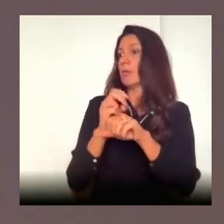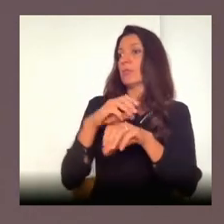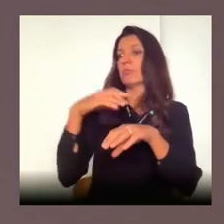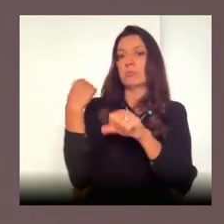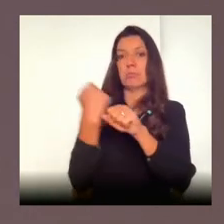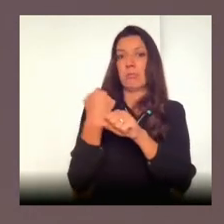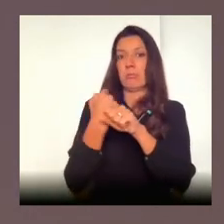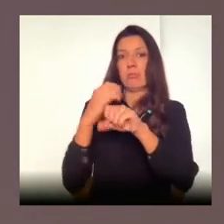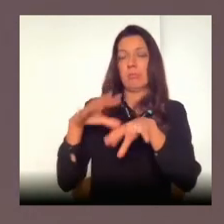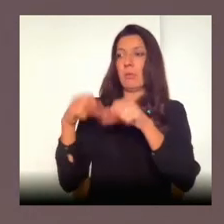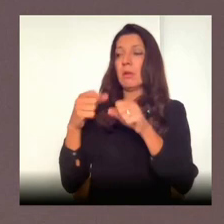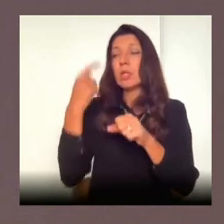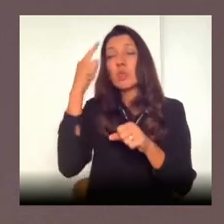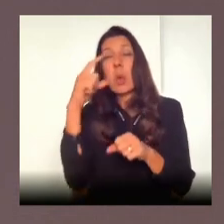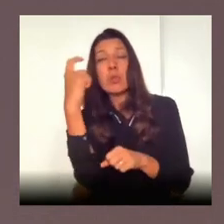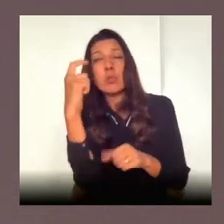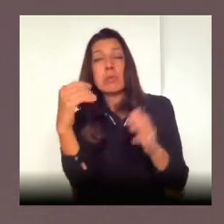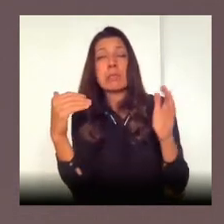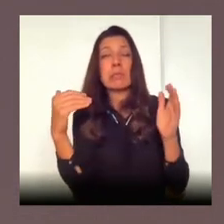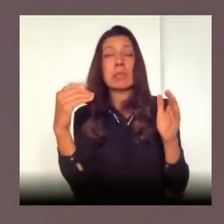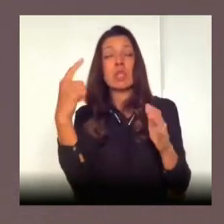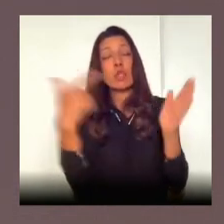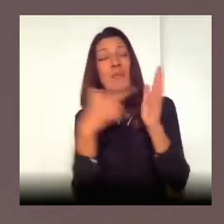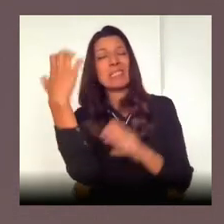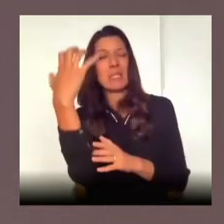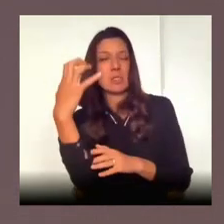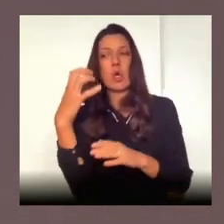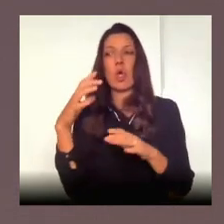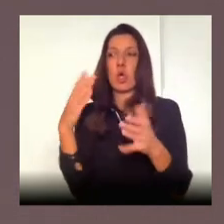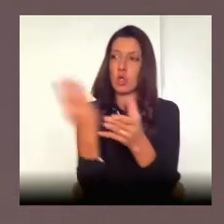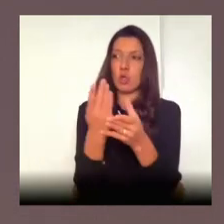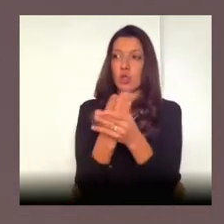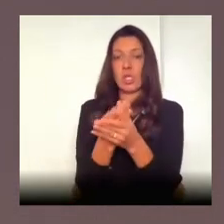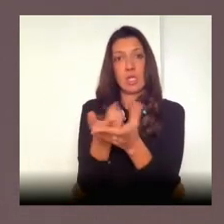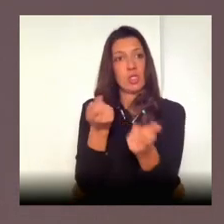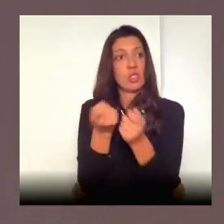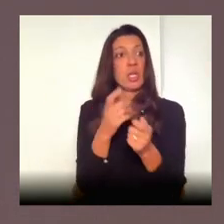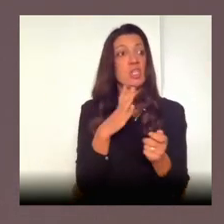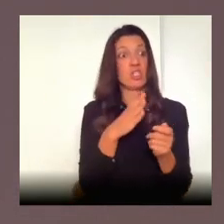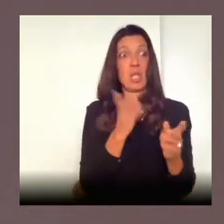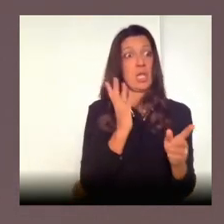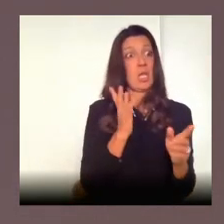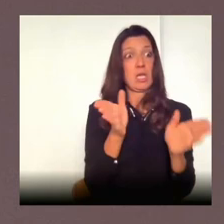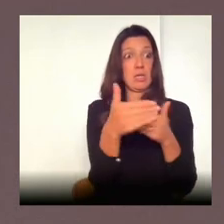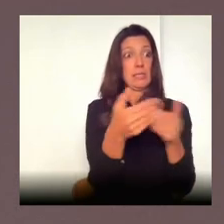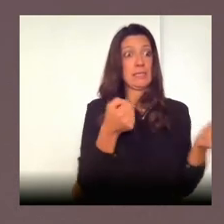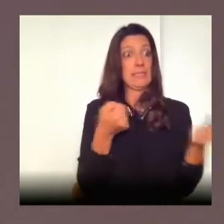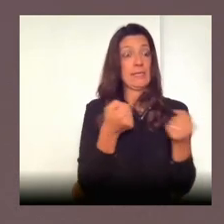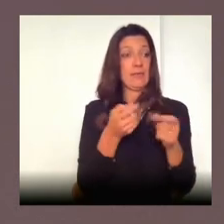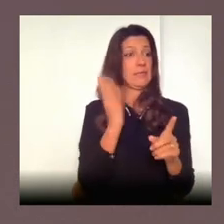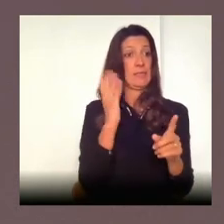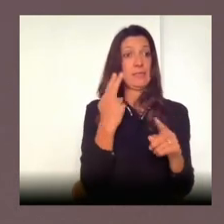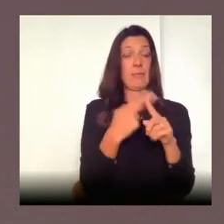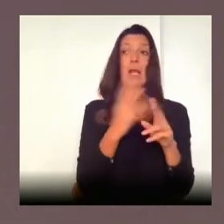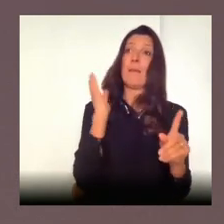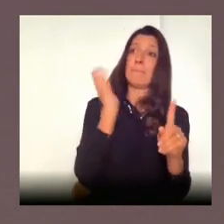crois que de mémoire, c'est 2500 dossiers qui sont traités par notre... On a un service qui s'appelle la mission insertion handicap. Et la mission insertion handicap